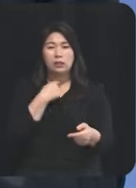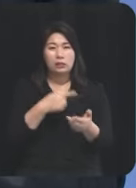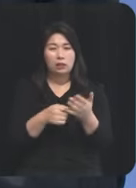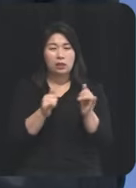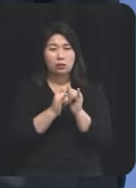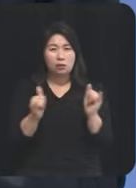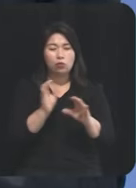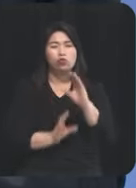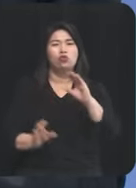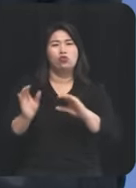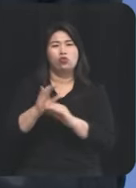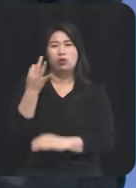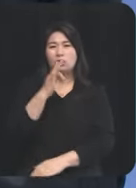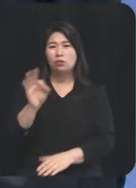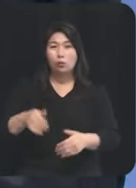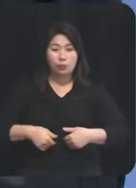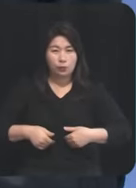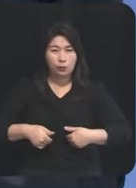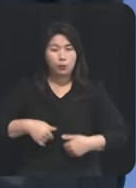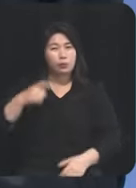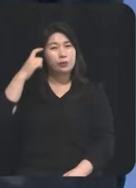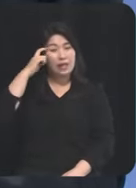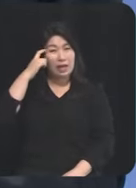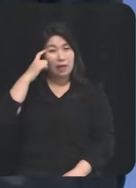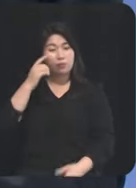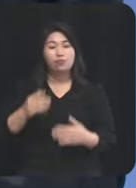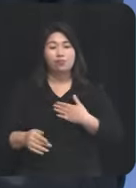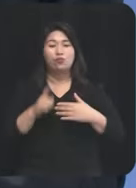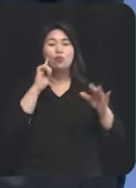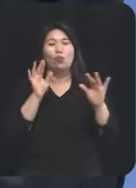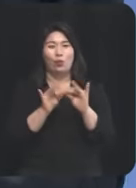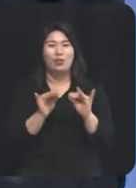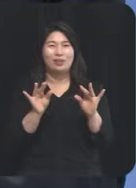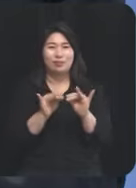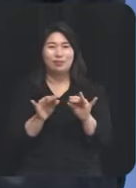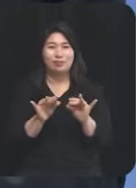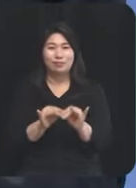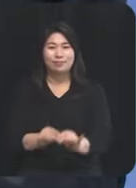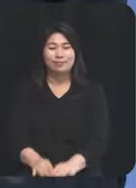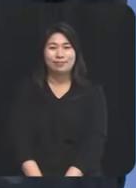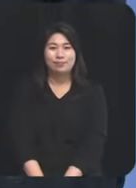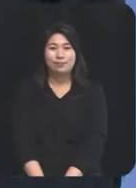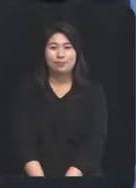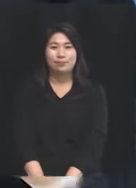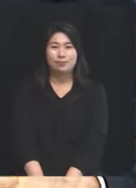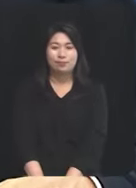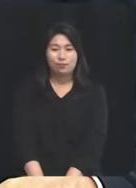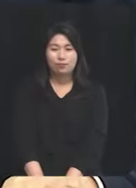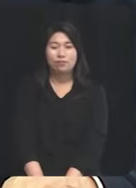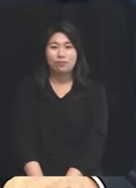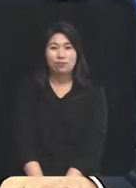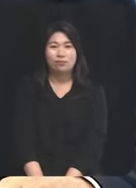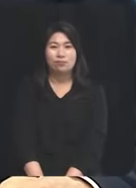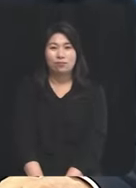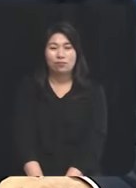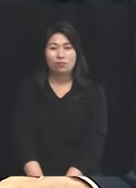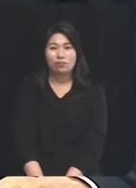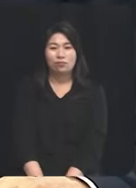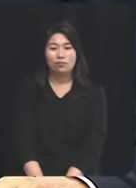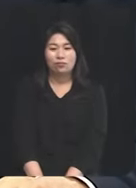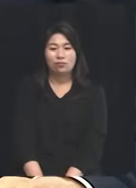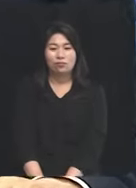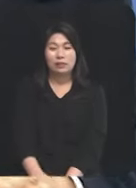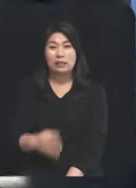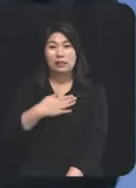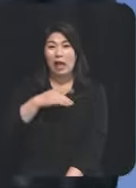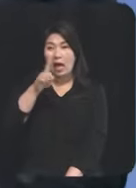희생자를 추가로 인정해야 된다라고 생각하는데 네, 그 점에 동의합니다. 동의합니까? 예. 예. 저도 이제 반드시 그리고 제가